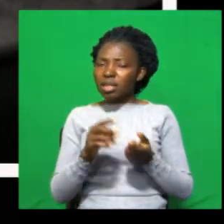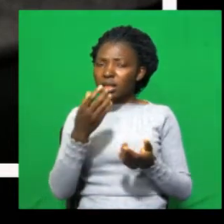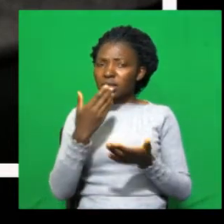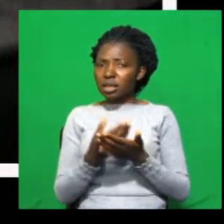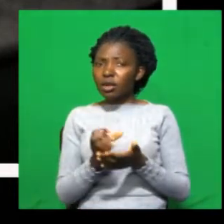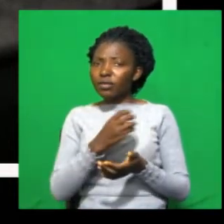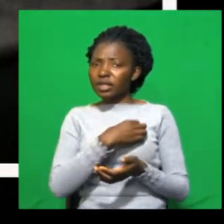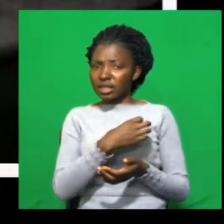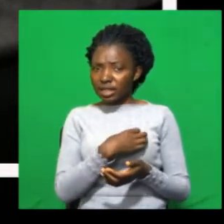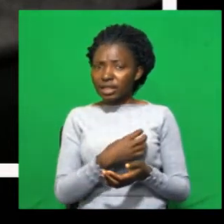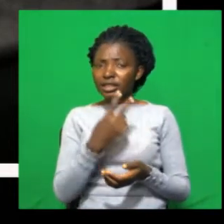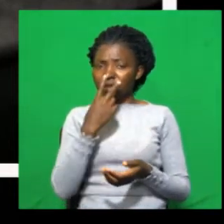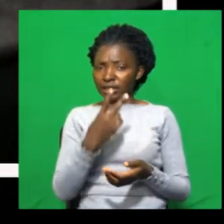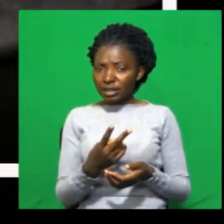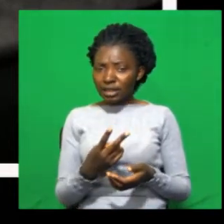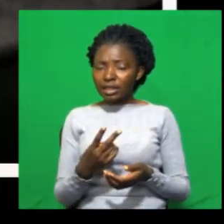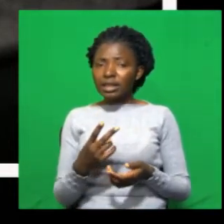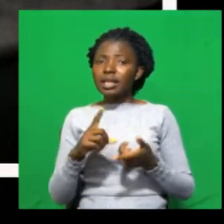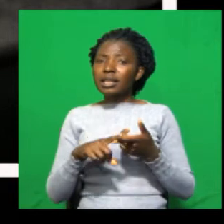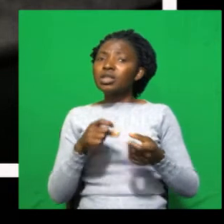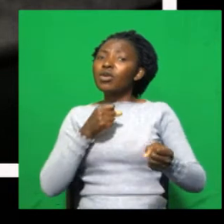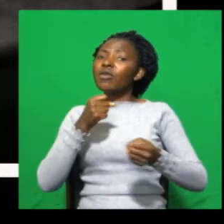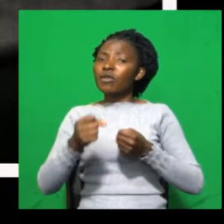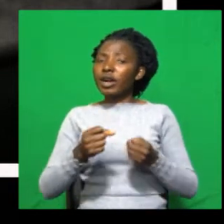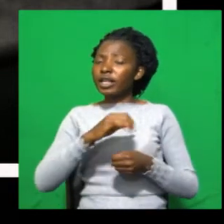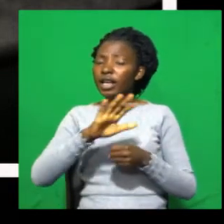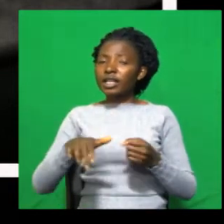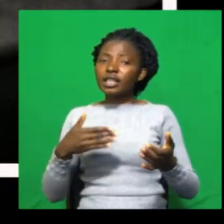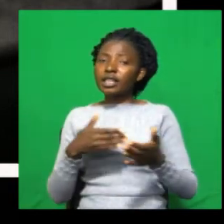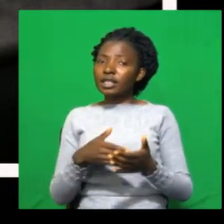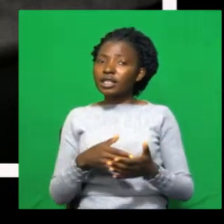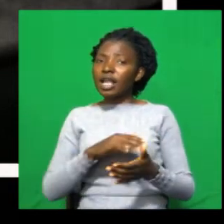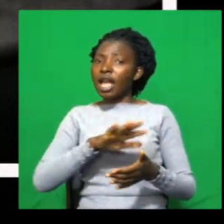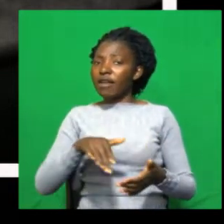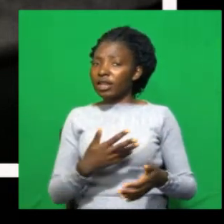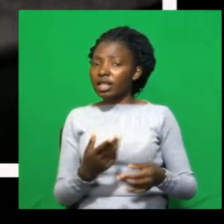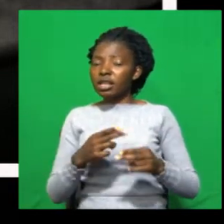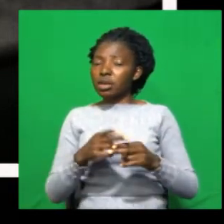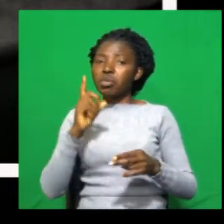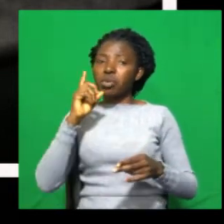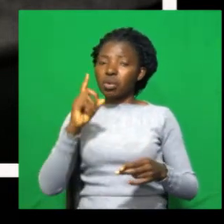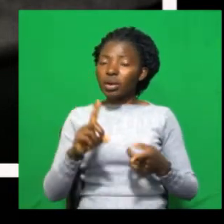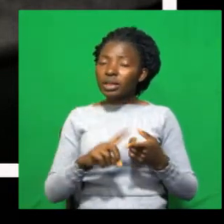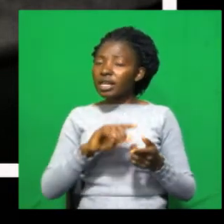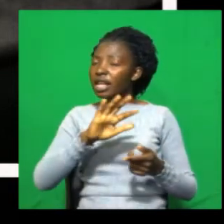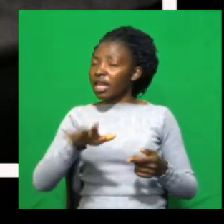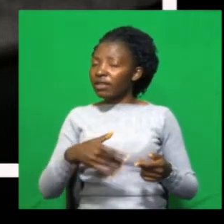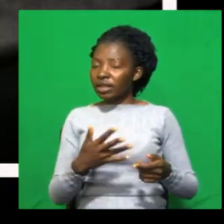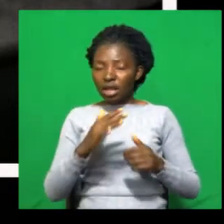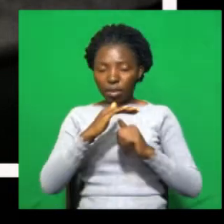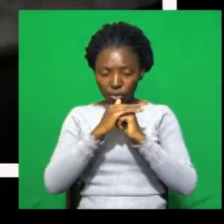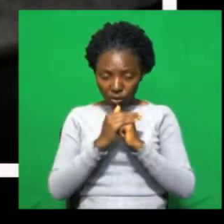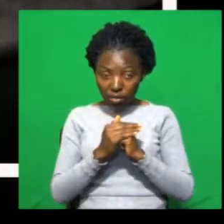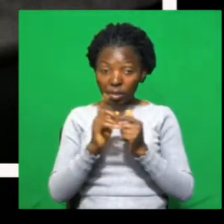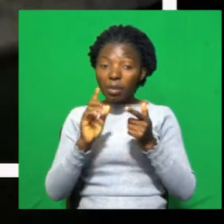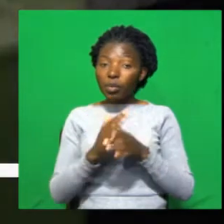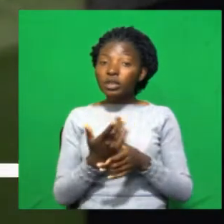amboonekwa, iye unorwa achizvikudza pamusoro pezvose zvinonzi Mwari kana zvinonamatwa, nokudaro kuti unogara mutemberi